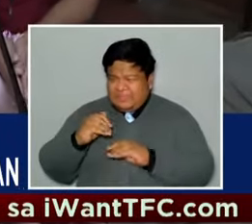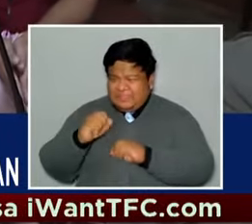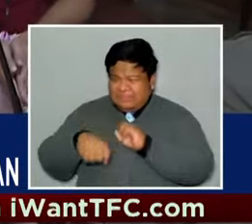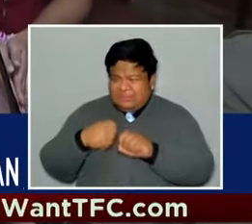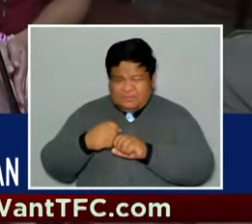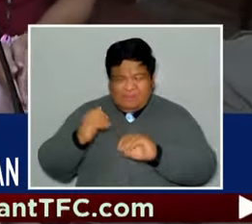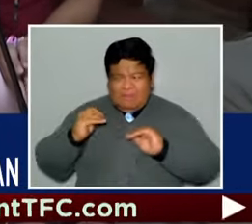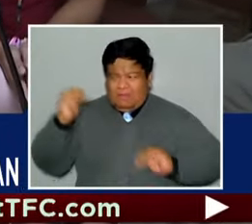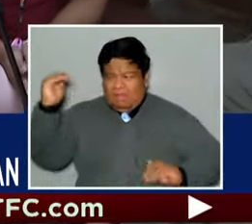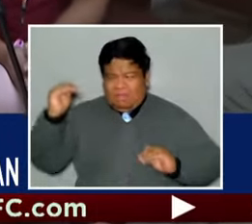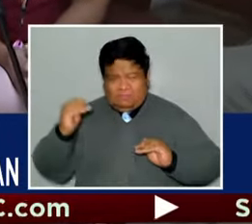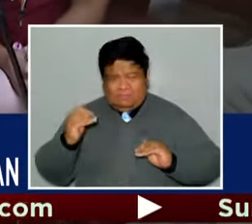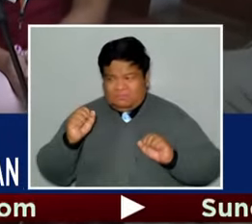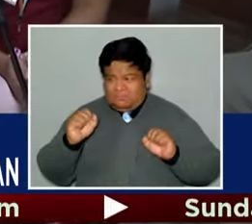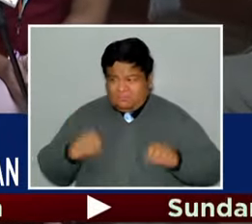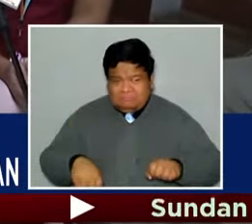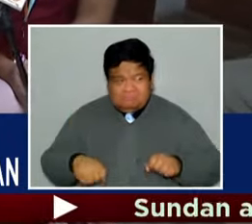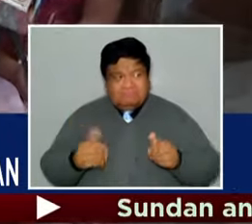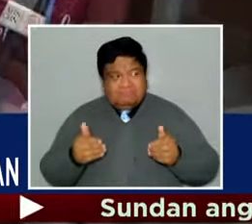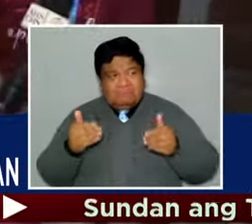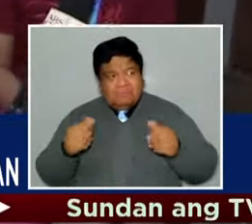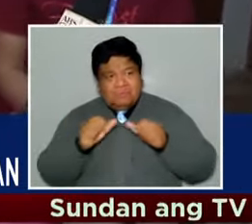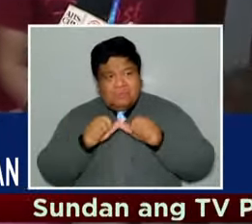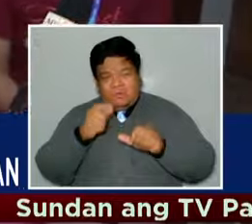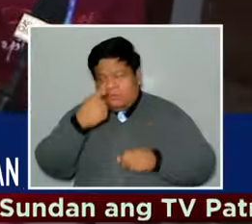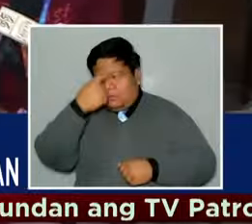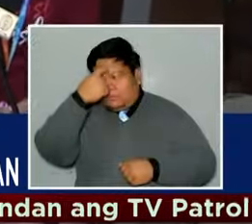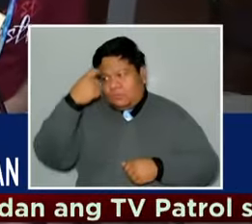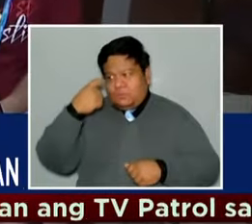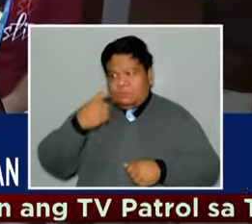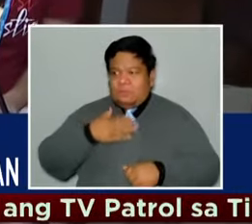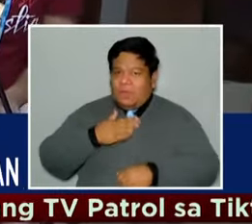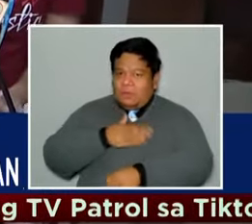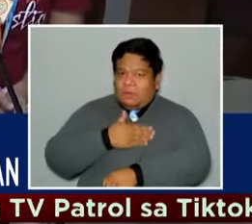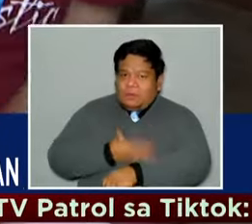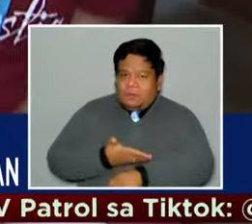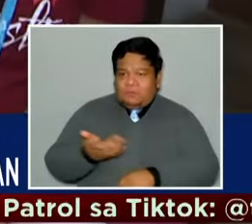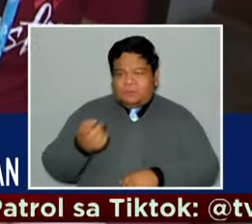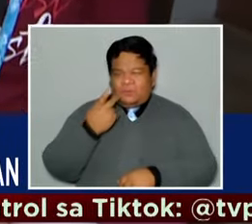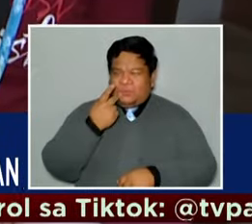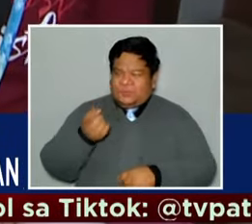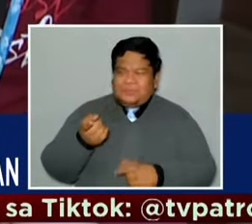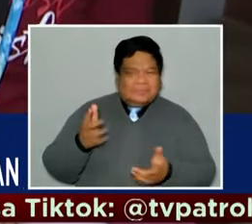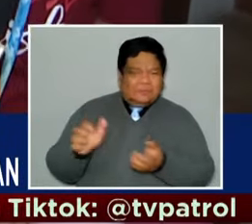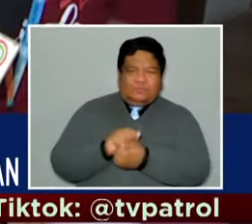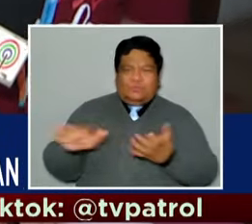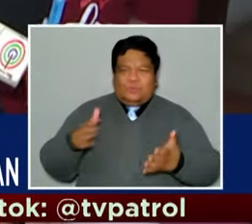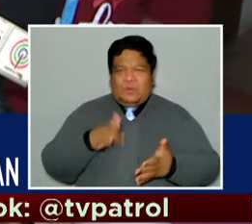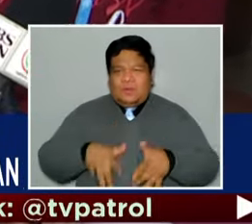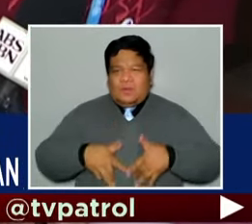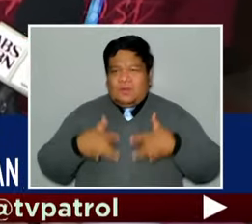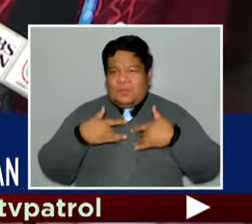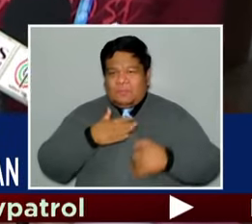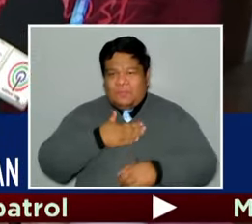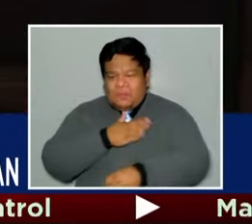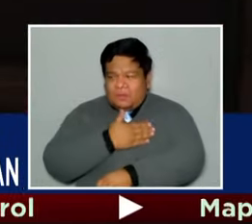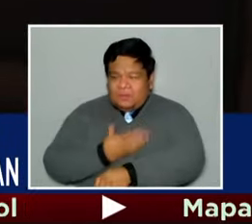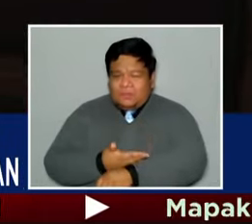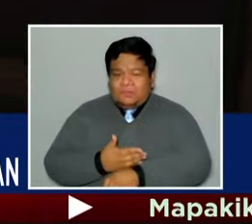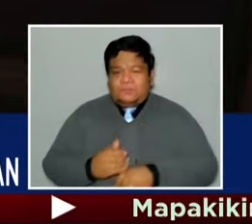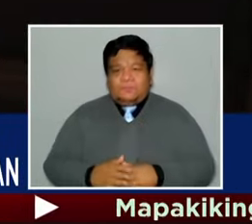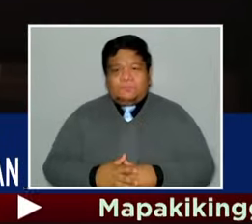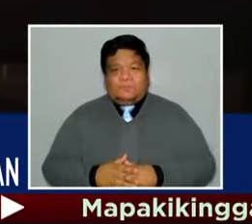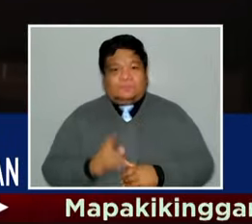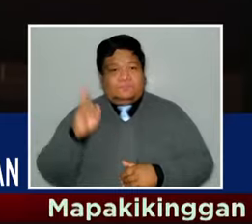kagad? Lalo na yung anak ko, sisirain mo buhay ng anak ko. Humingi naman ang tawad ang suspect.